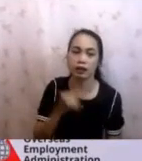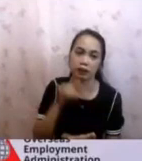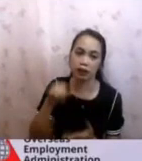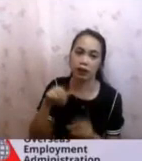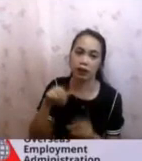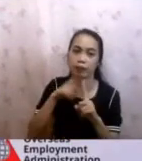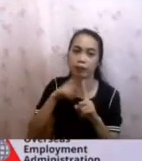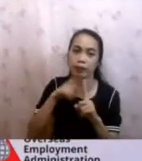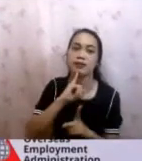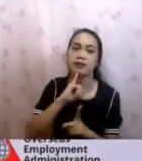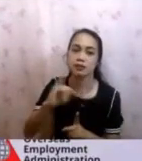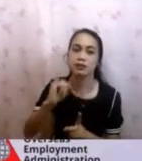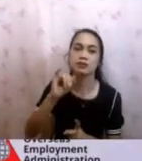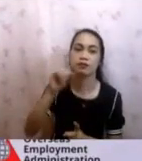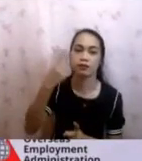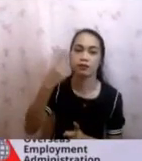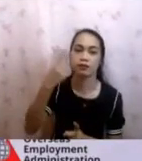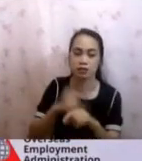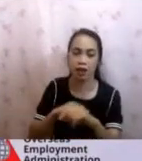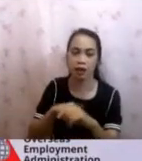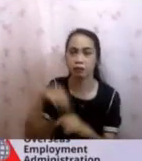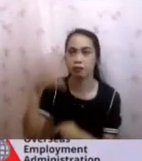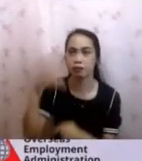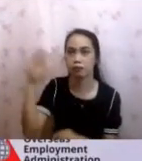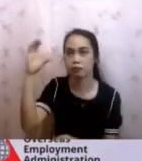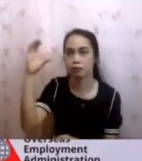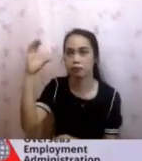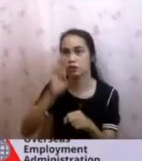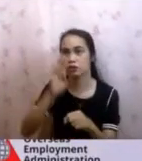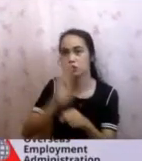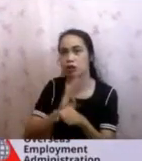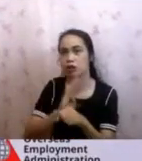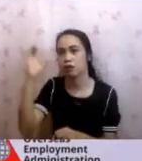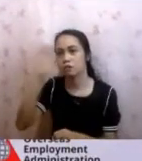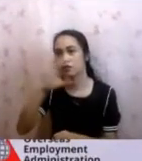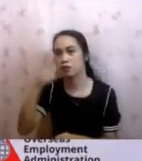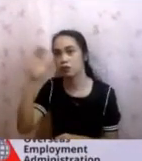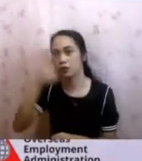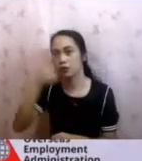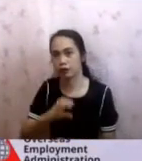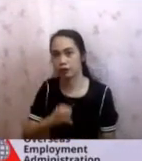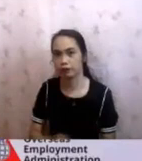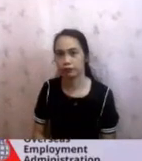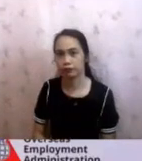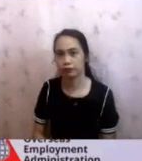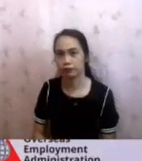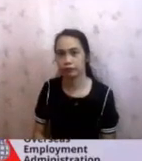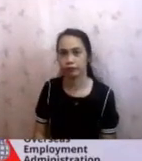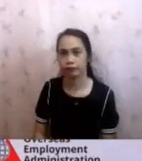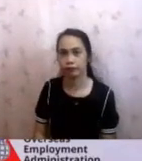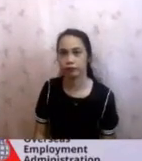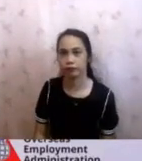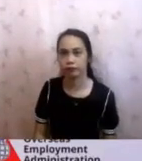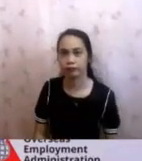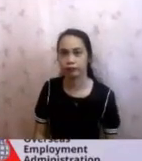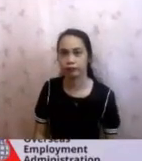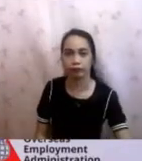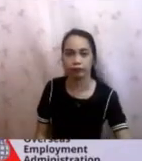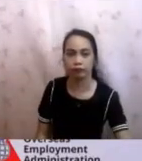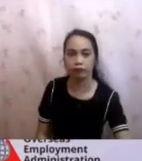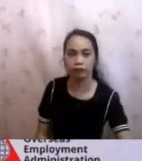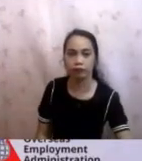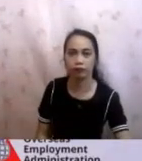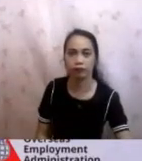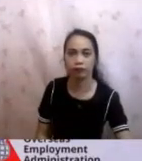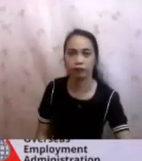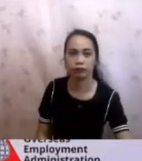na imuhang i-present, ana nga mga agencies, para maka-free ka sa mga kuan sa mga SSS,